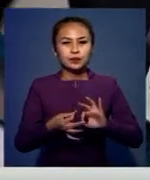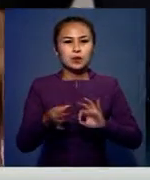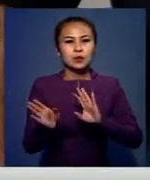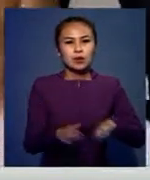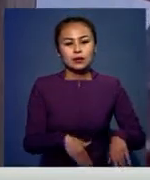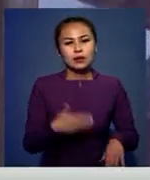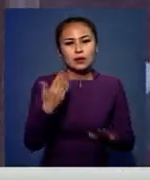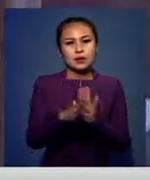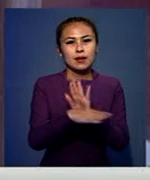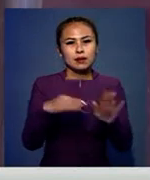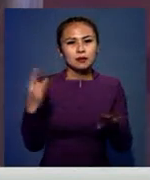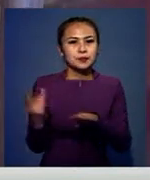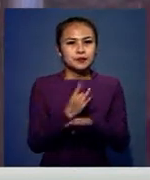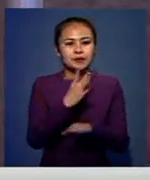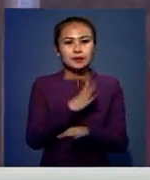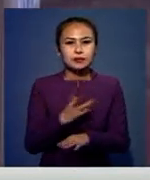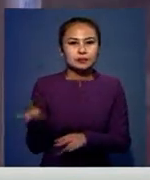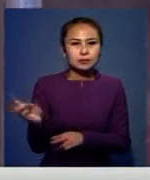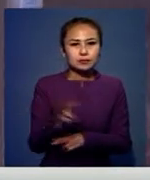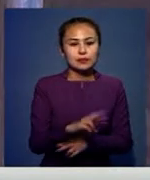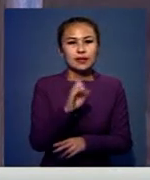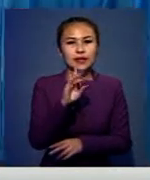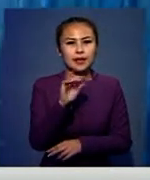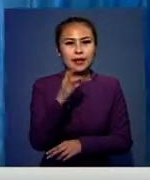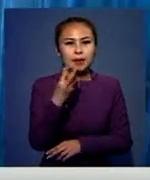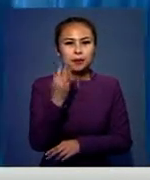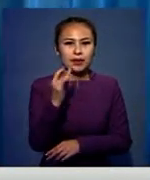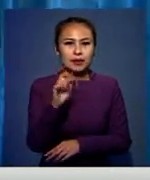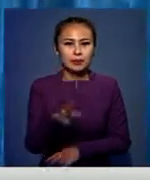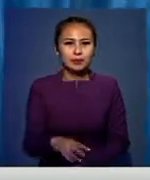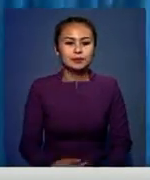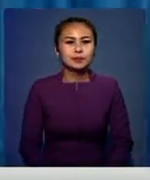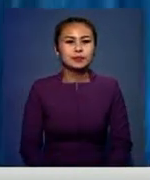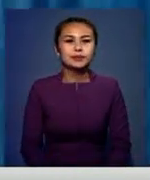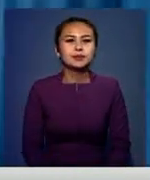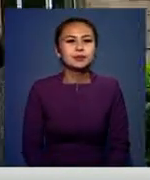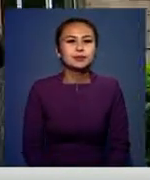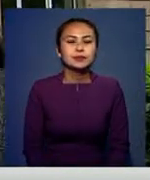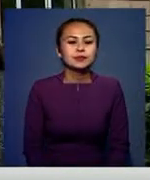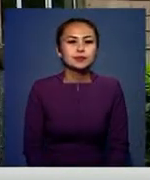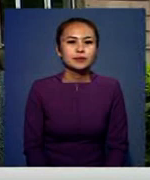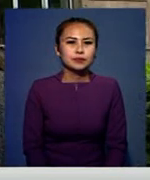түсіндіруде. Солардың қатарында сайлауға алғаш рет келгендердің бірі Еркемай Мейрам да бар.